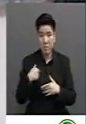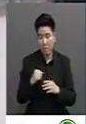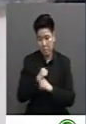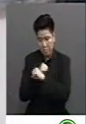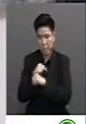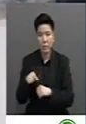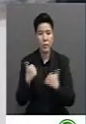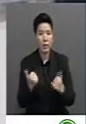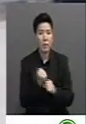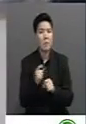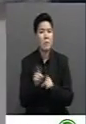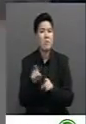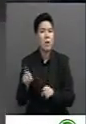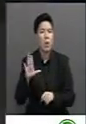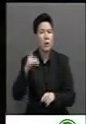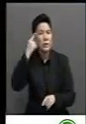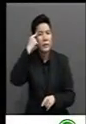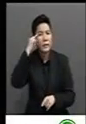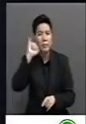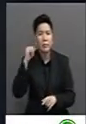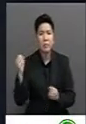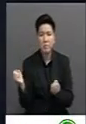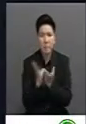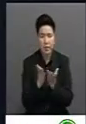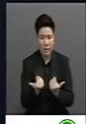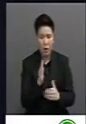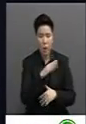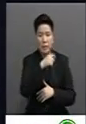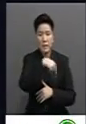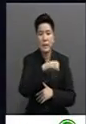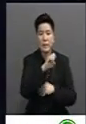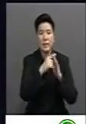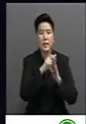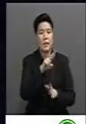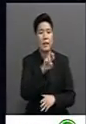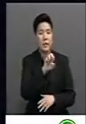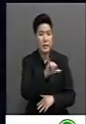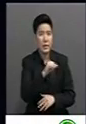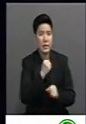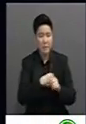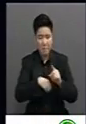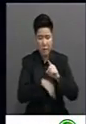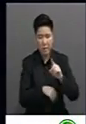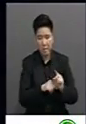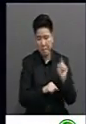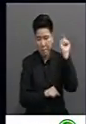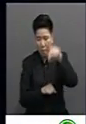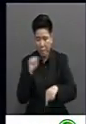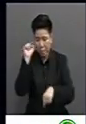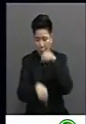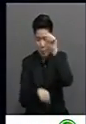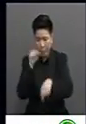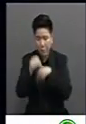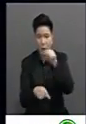ก็มีพฤติกรรมไม่ต่างอะไรกับก่อการร้ายที่รุกรานซีเรียโดยการยิงขีปนาวุธโทมาฮอค59ลูก